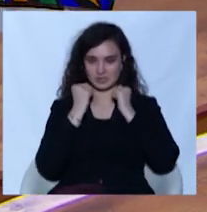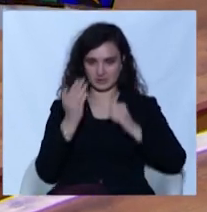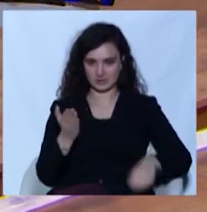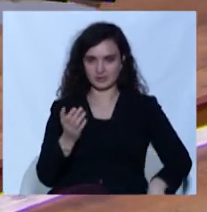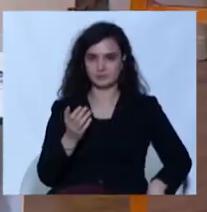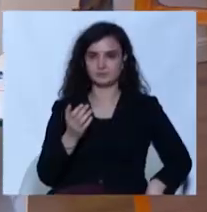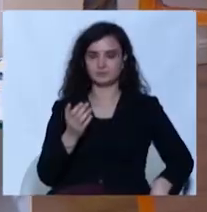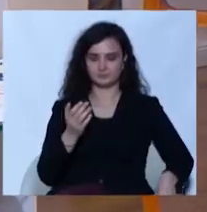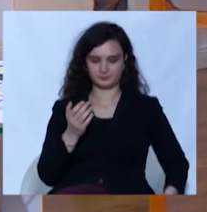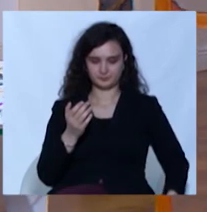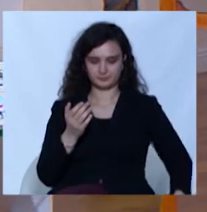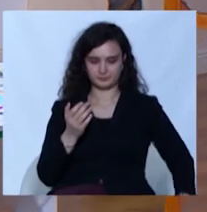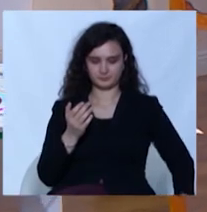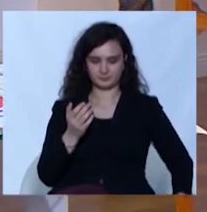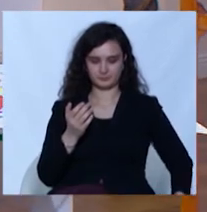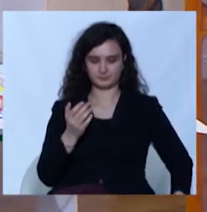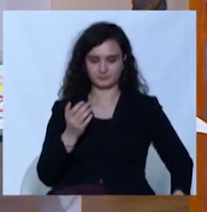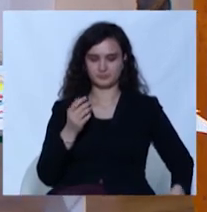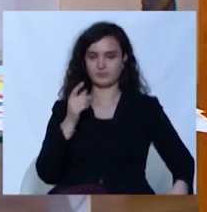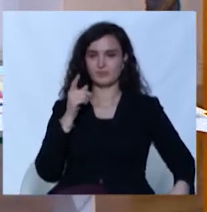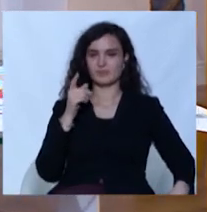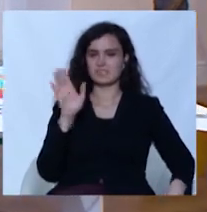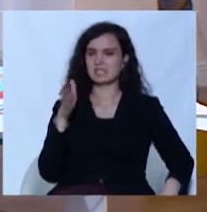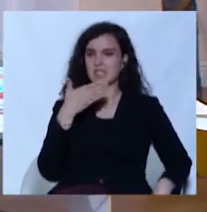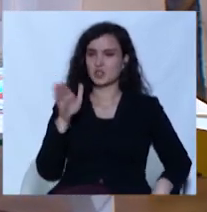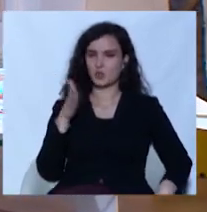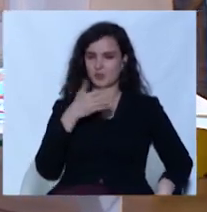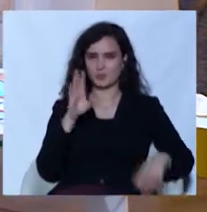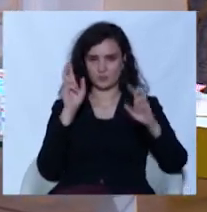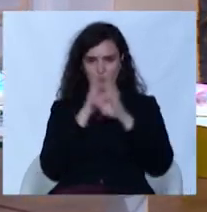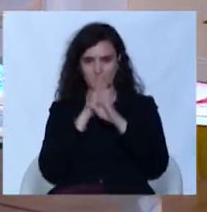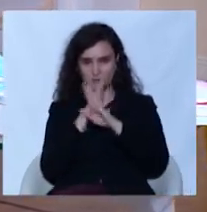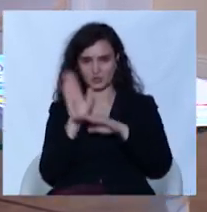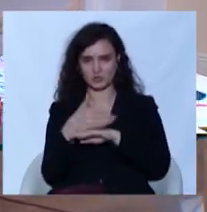პორტრეტი, ისინი არიან სერნობენ ბუნებაში.